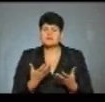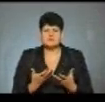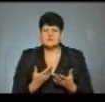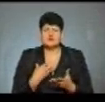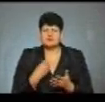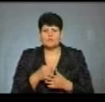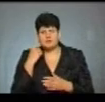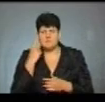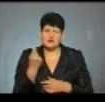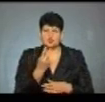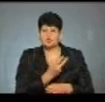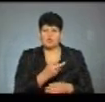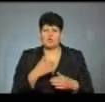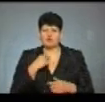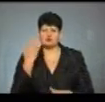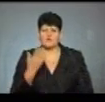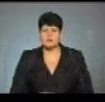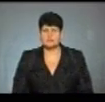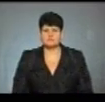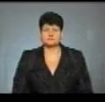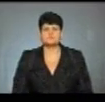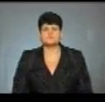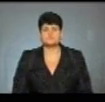щодо першого і другого голосування.